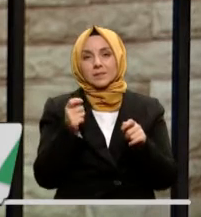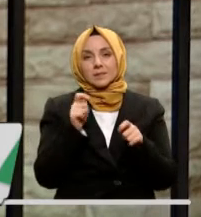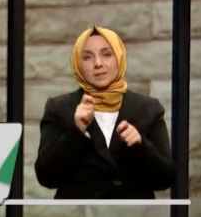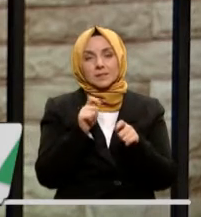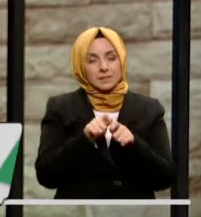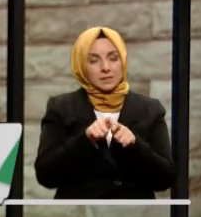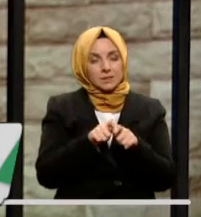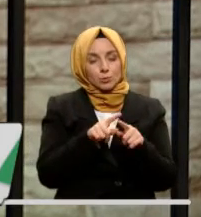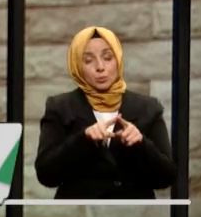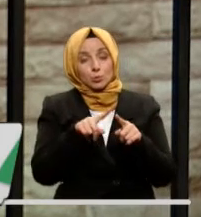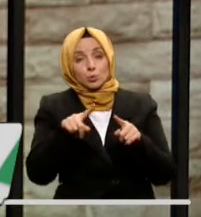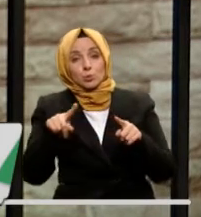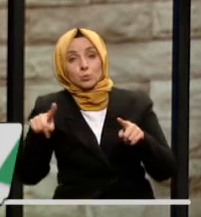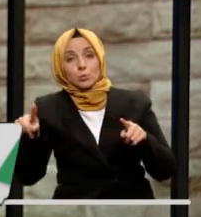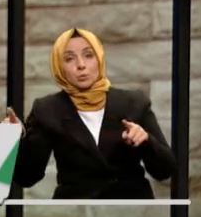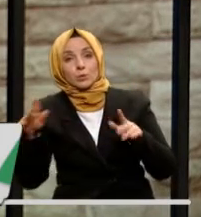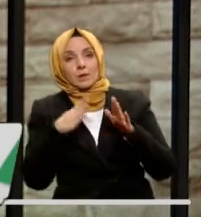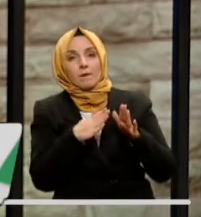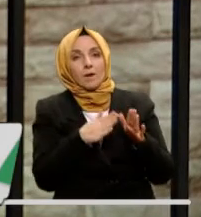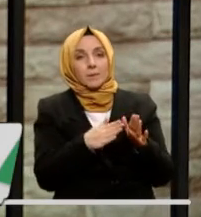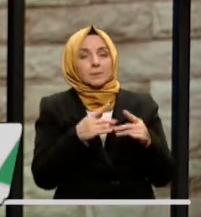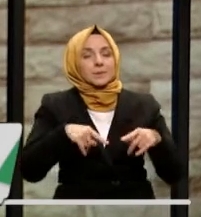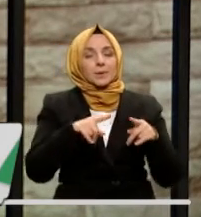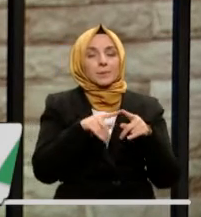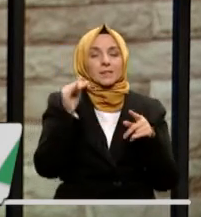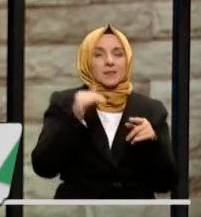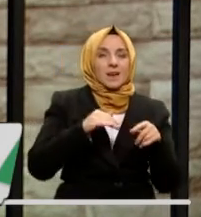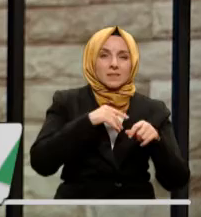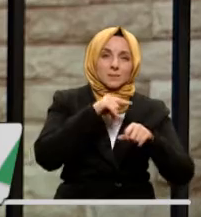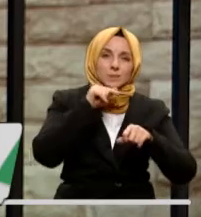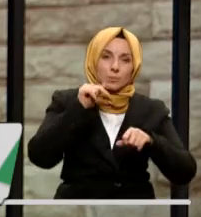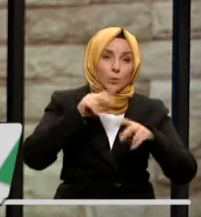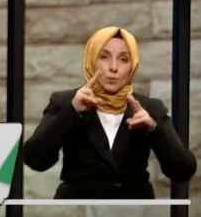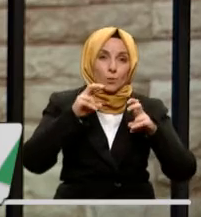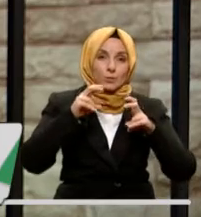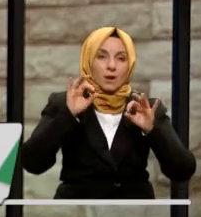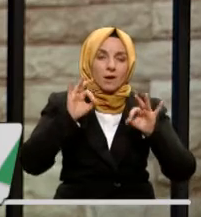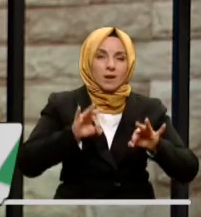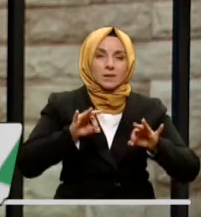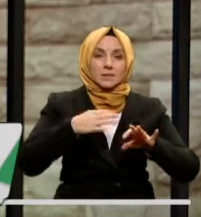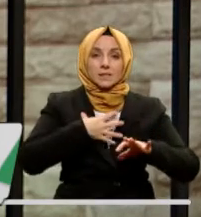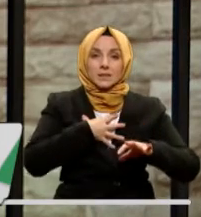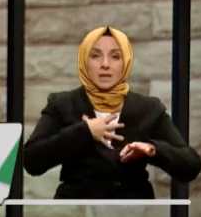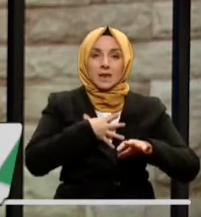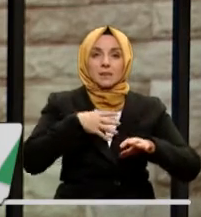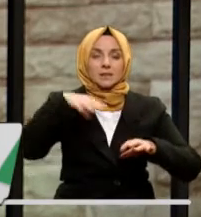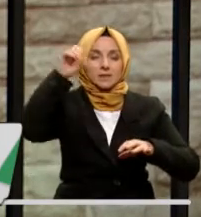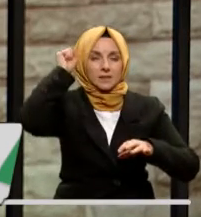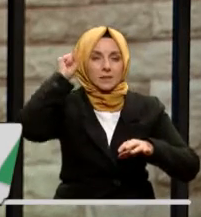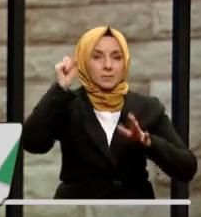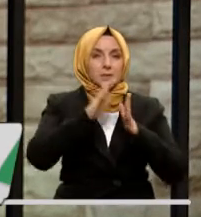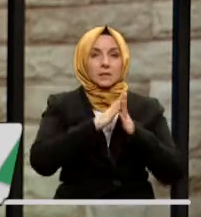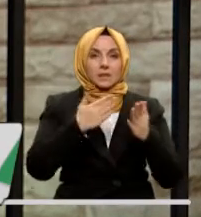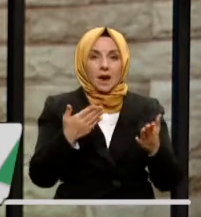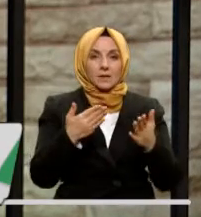ve biz Geldiğimiz noktada işte artık Diyanet ilmi dergi akademik camia tarafından da